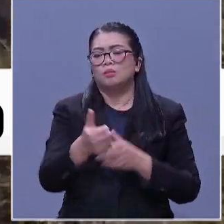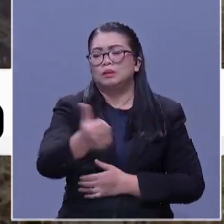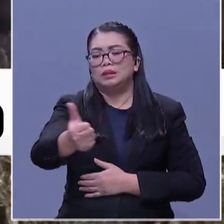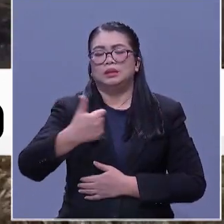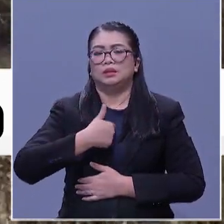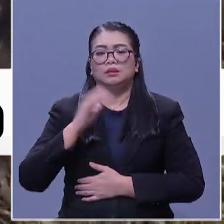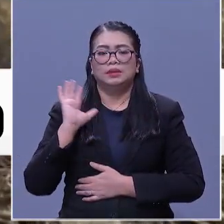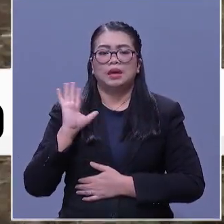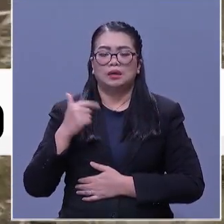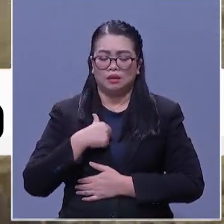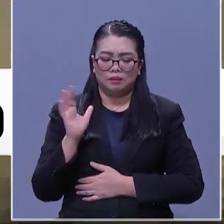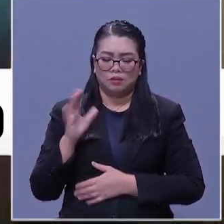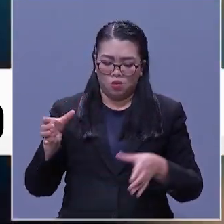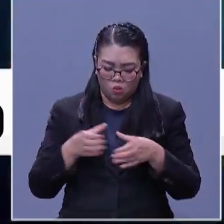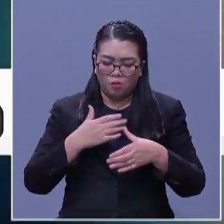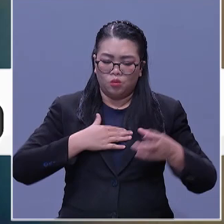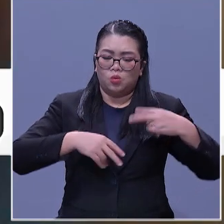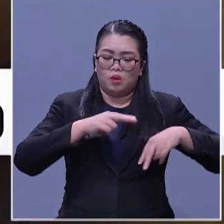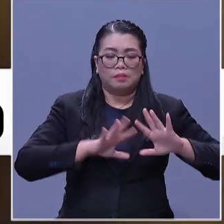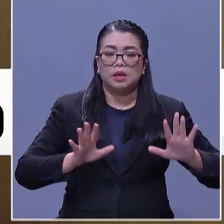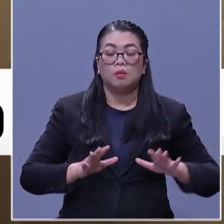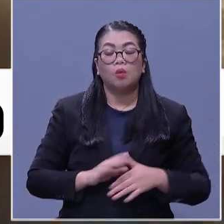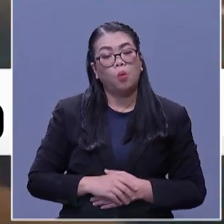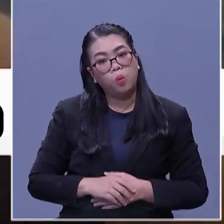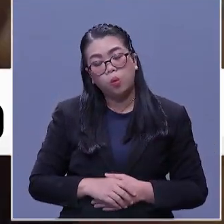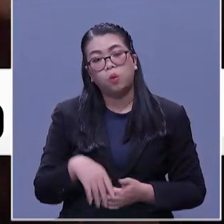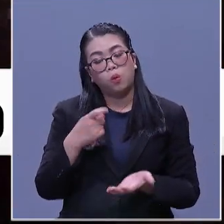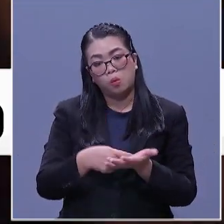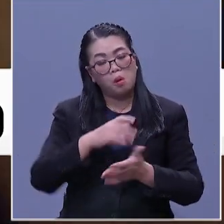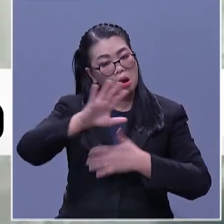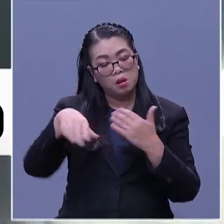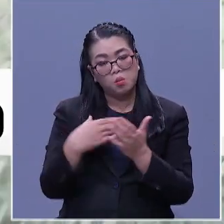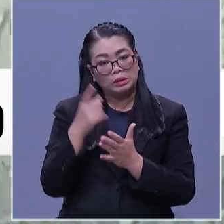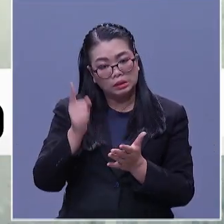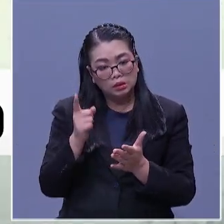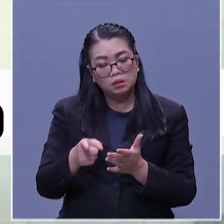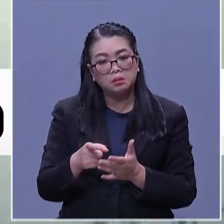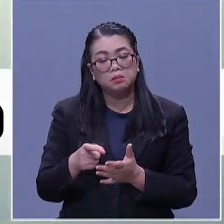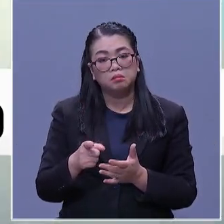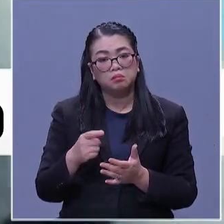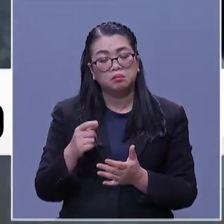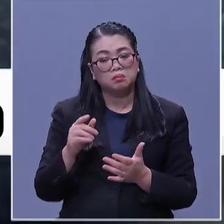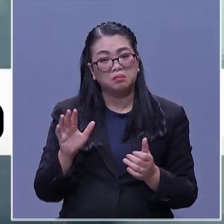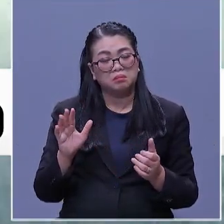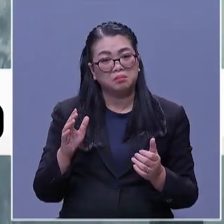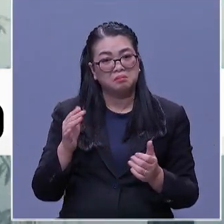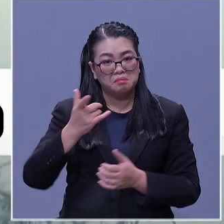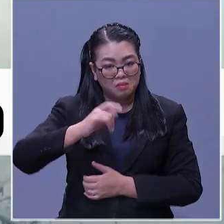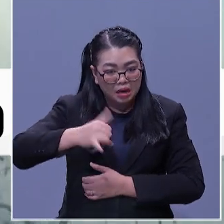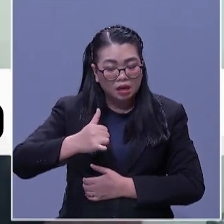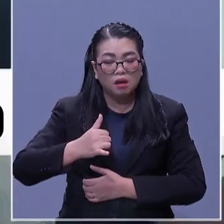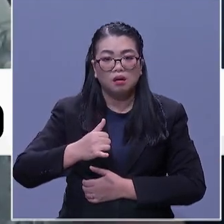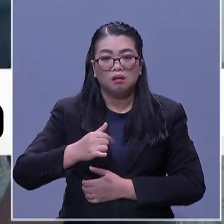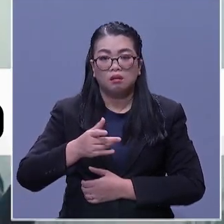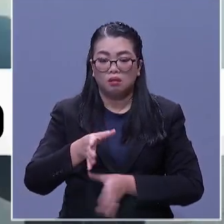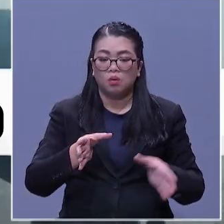ๆในฉนวนกาซ่าโหครับโอเรื่อย่างงี้ตัวเลขตัวประกันทั้งหมดที่มีการรายงานออกมาอืไม่แน่ใจเลยนะ